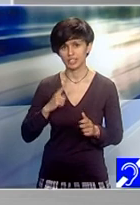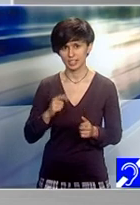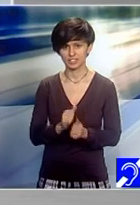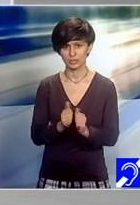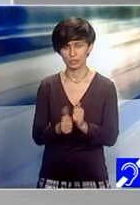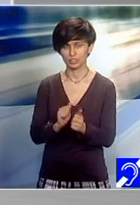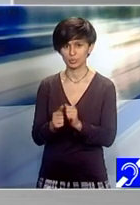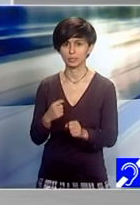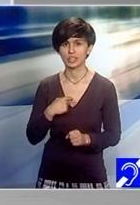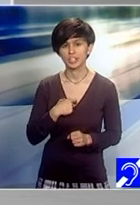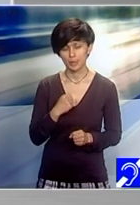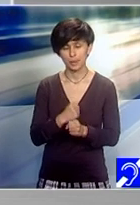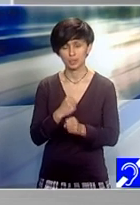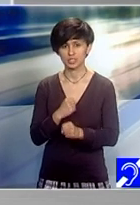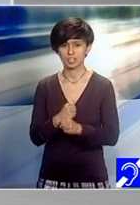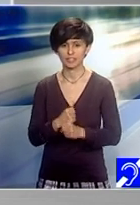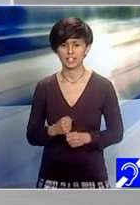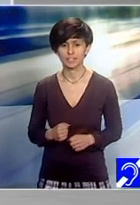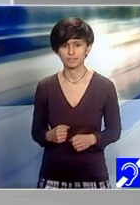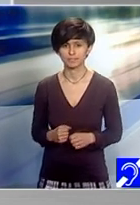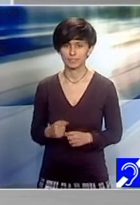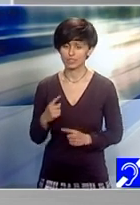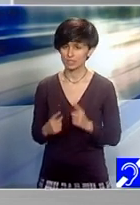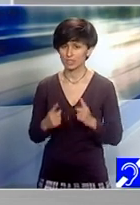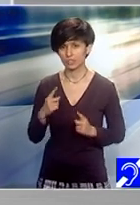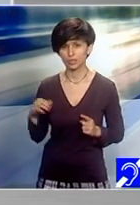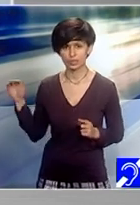să-l practice, că unii chiar le place și chiar sunt talentați